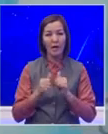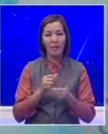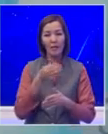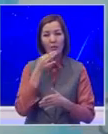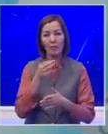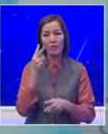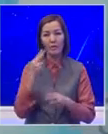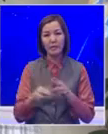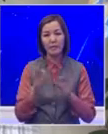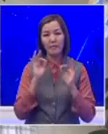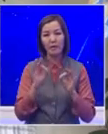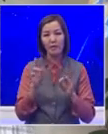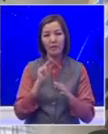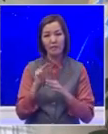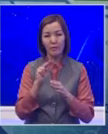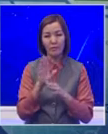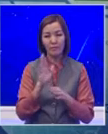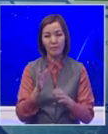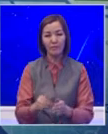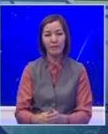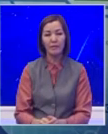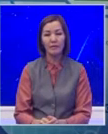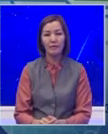и заканчивая правильной методикой преподавания